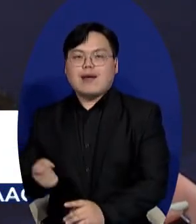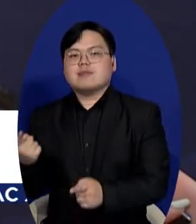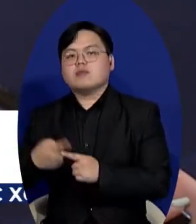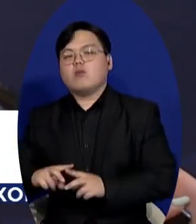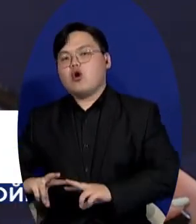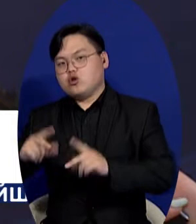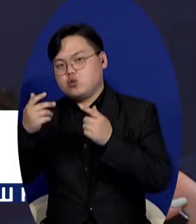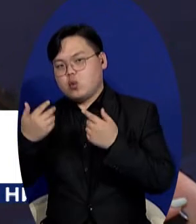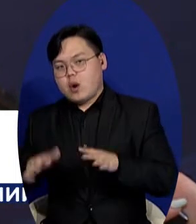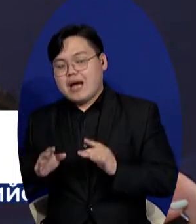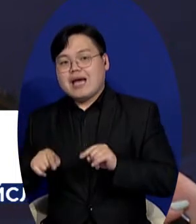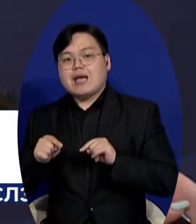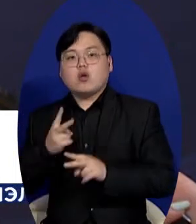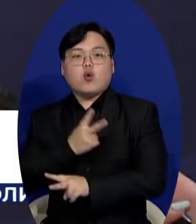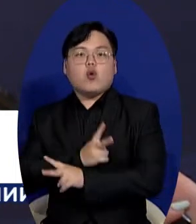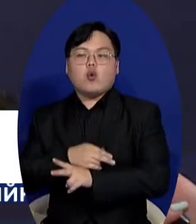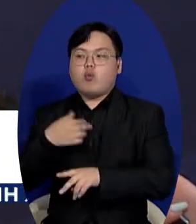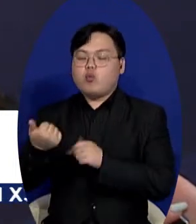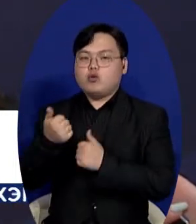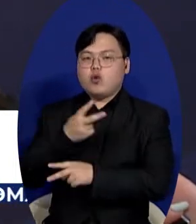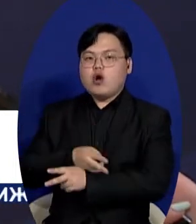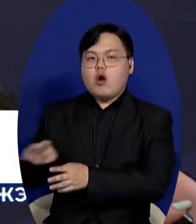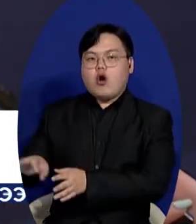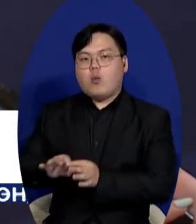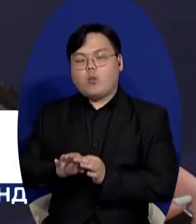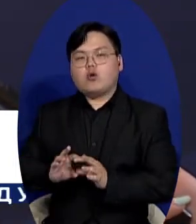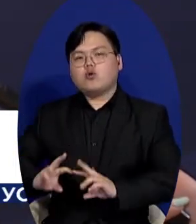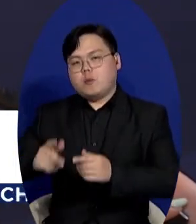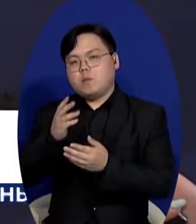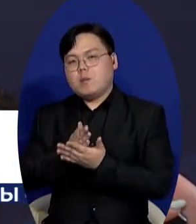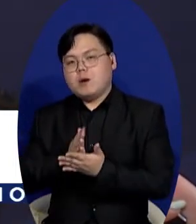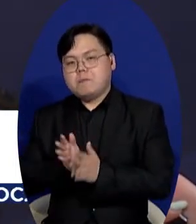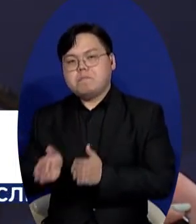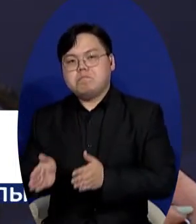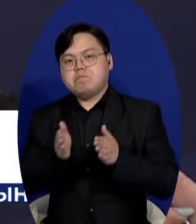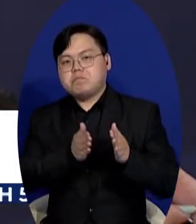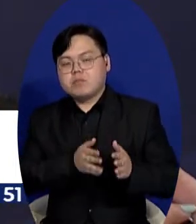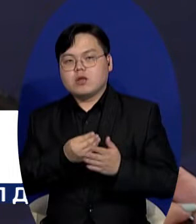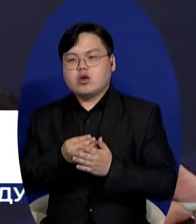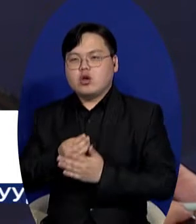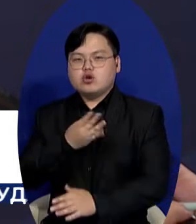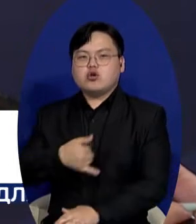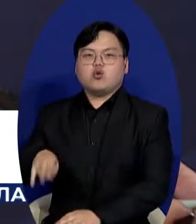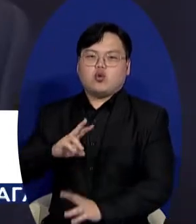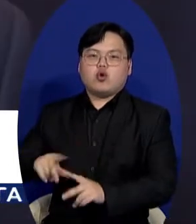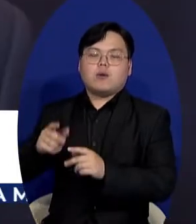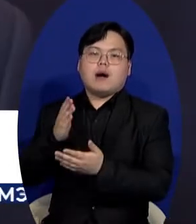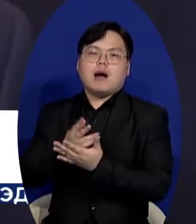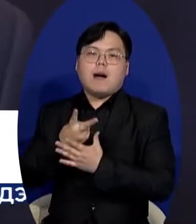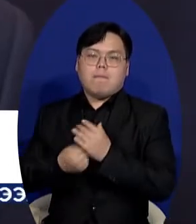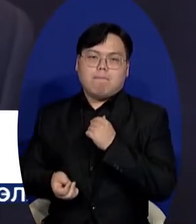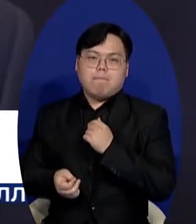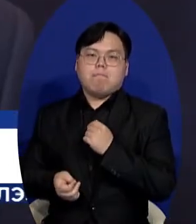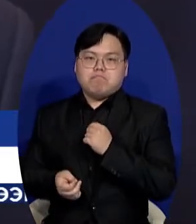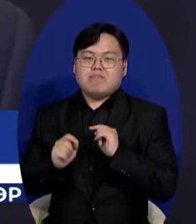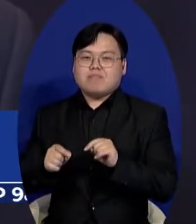байна. Тэгэхээр энэ нь бол яг хууль одоо бусад хуулиас хамааралтай өөрчлөлтүүдээс хийгдэж байна. А нөгөө талдаа зарим одоо шууд өөрчлөлтүүд хийж байгаа ч шээтэй. Ийм хэмжээний